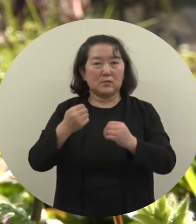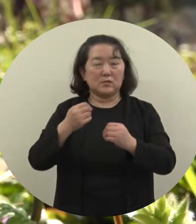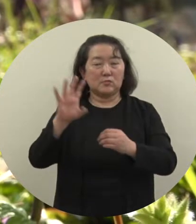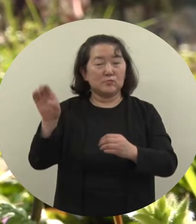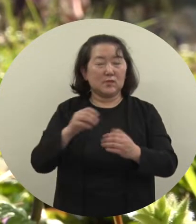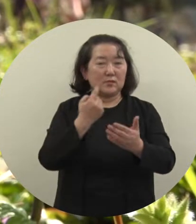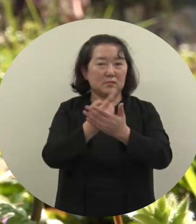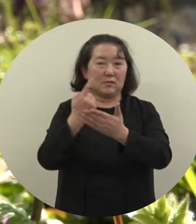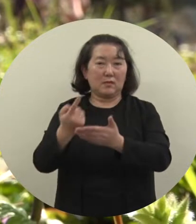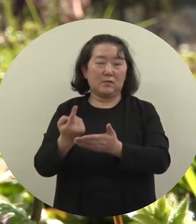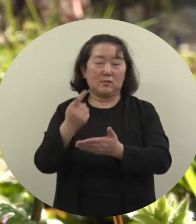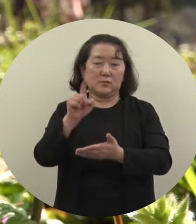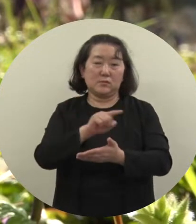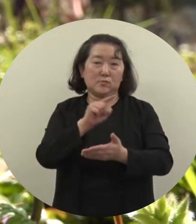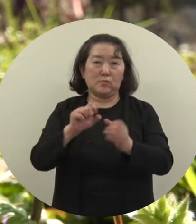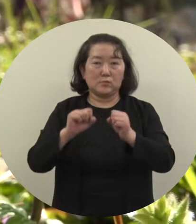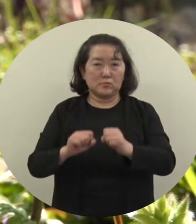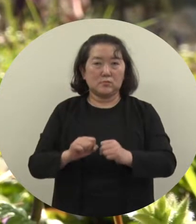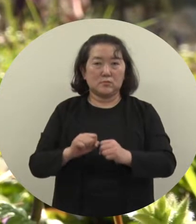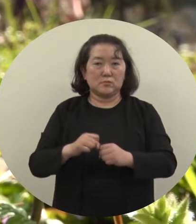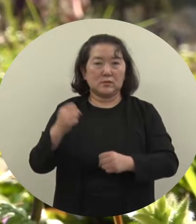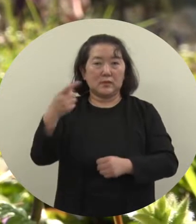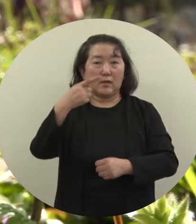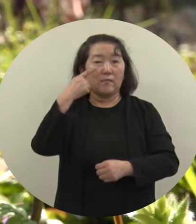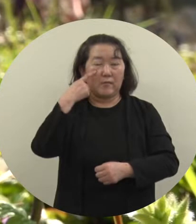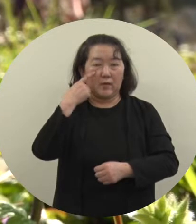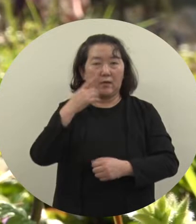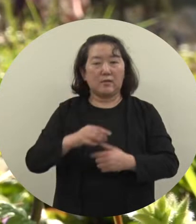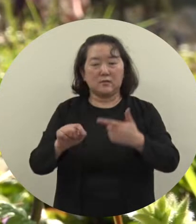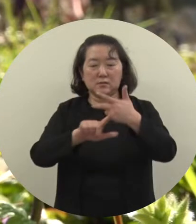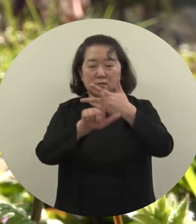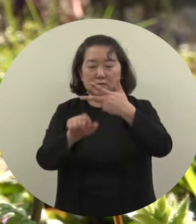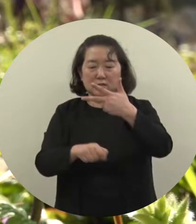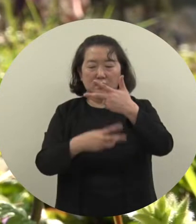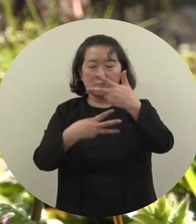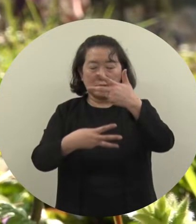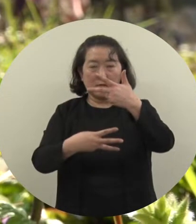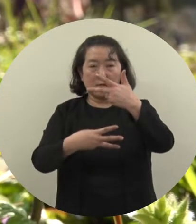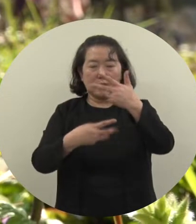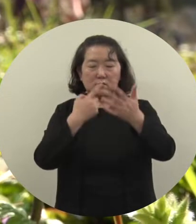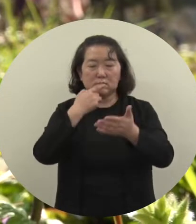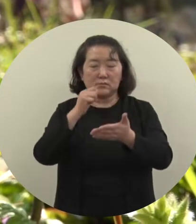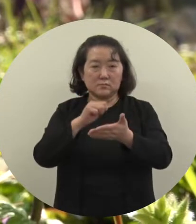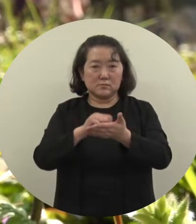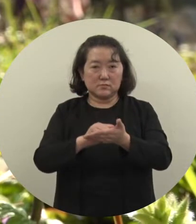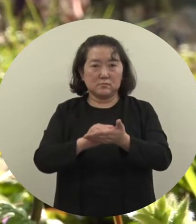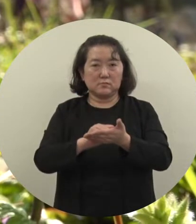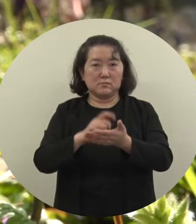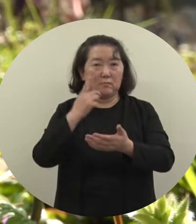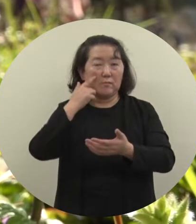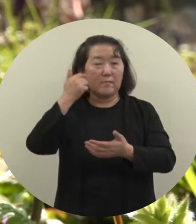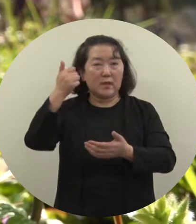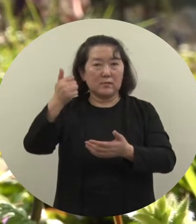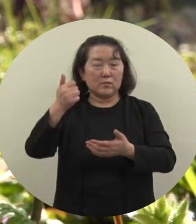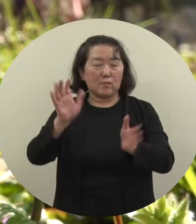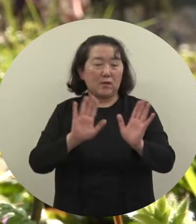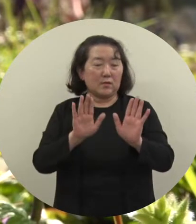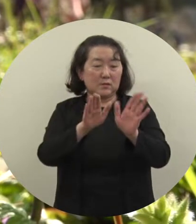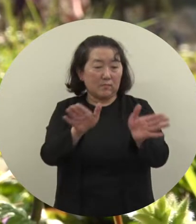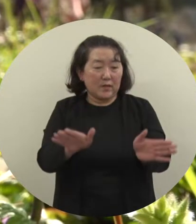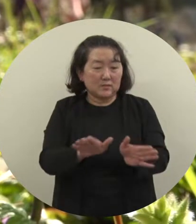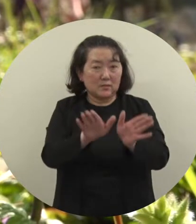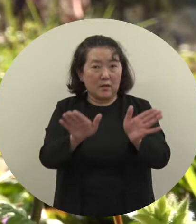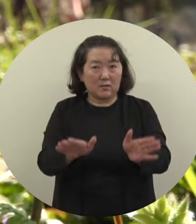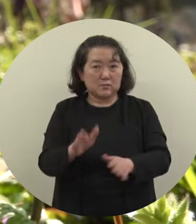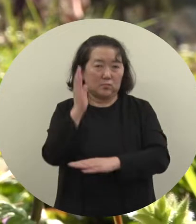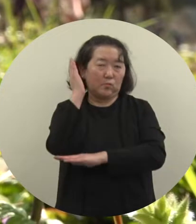方も増えています。第1回目の講座は7月の3日日曜日にパパのベビーマッサ